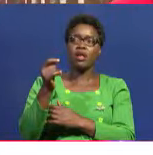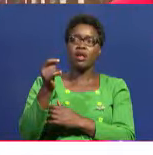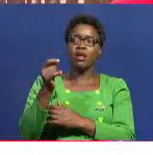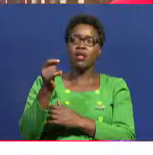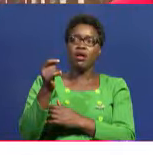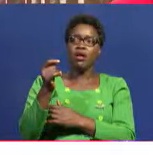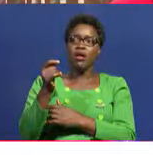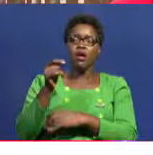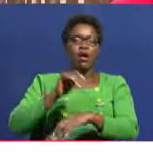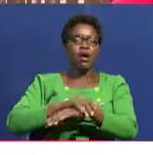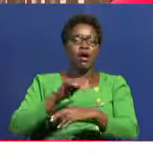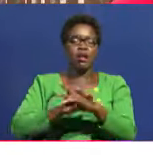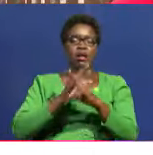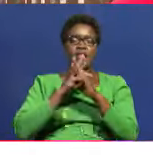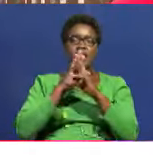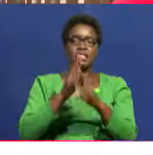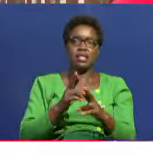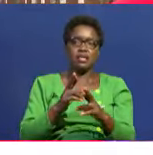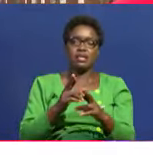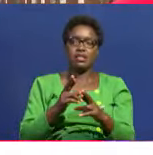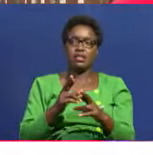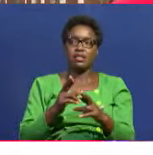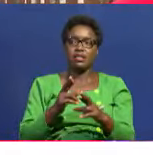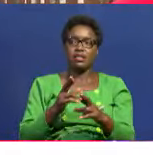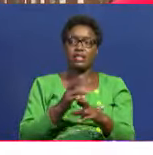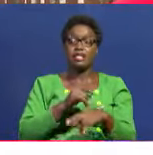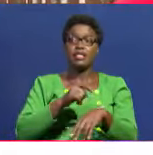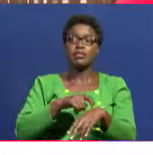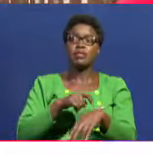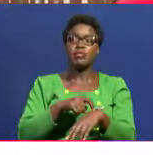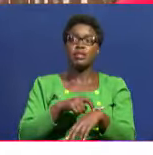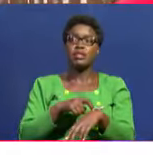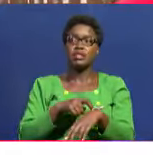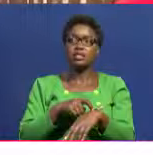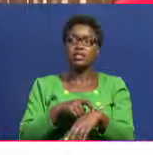a very good performance and a moment that is